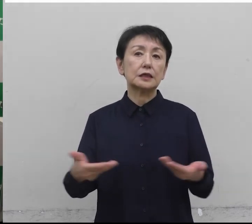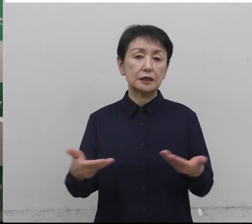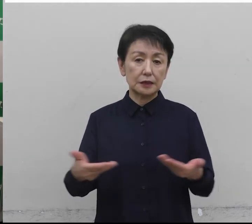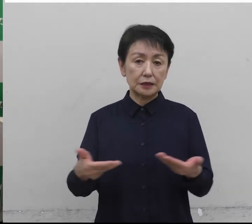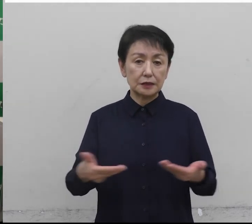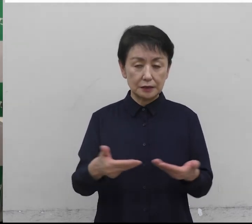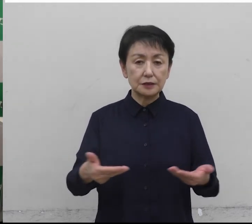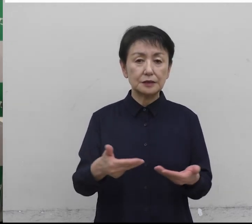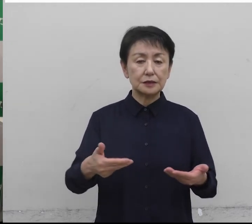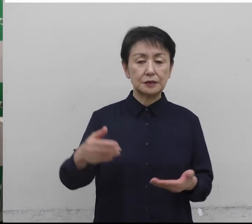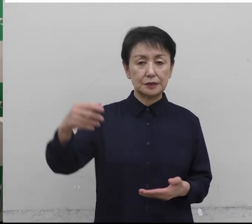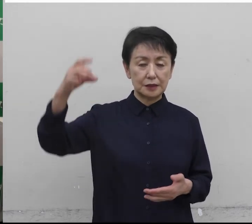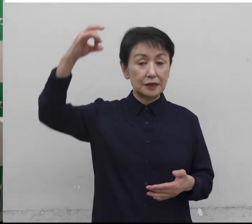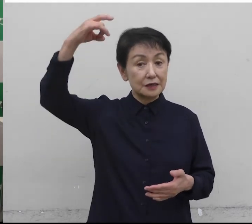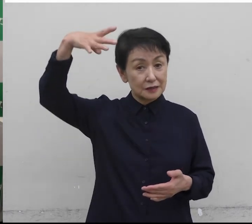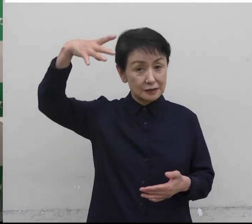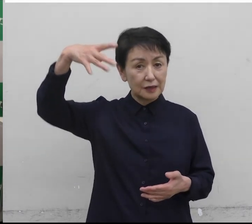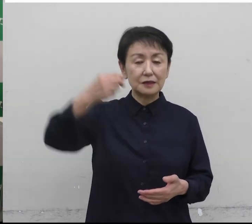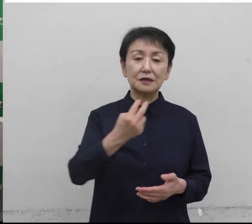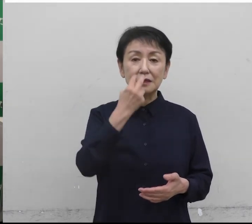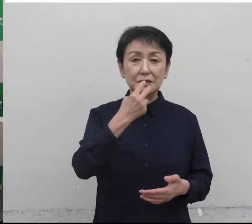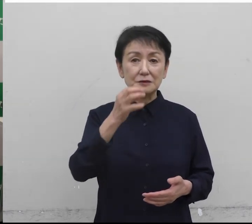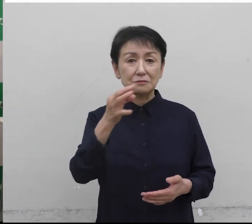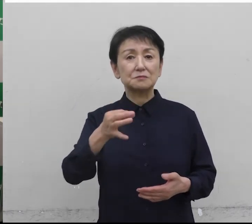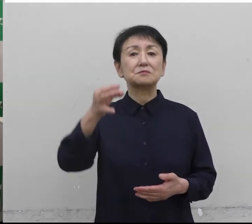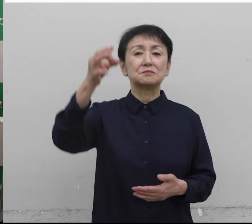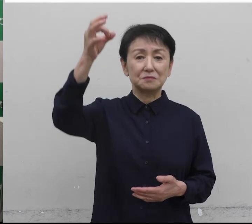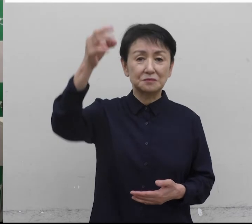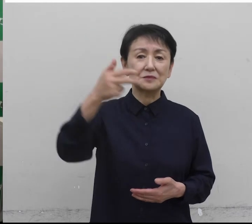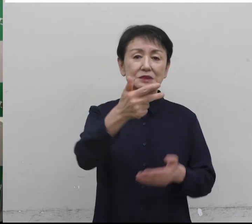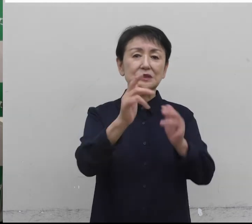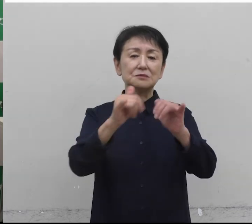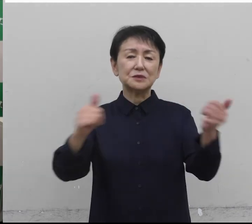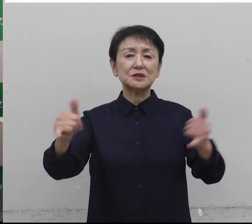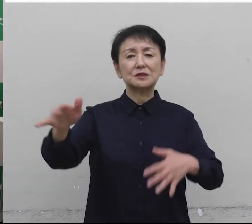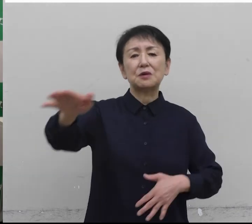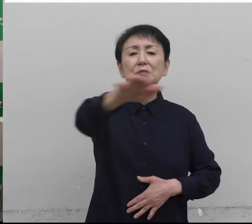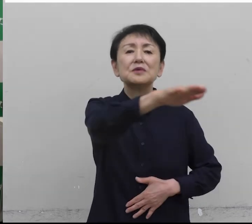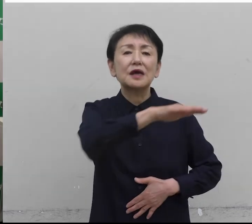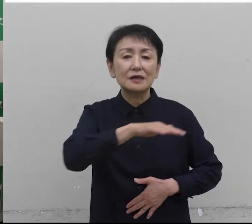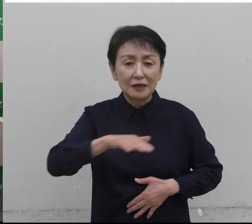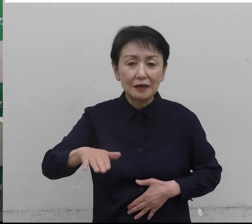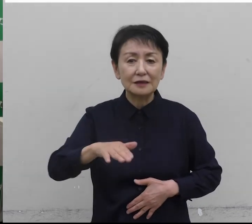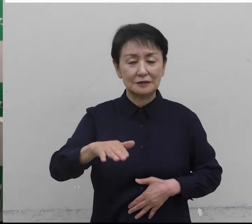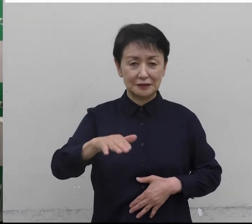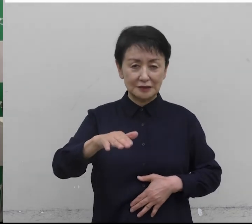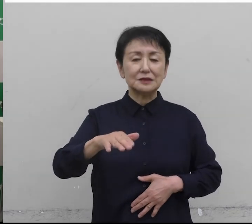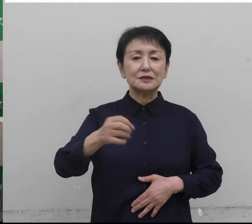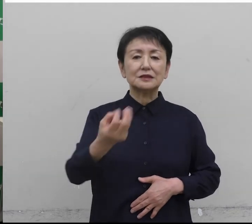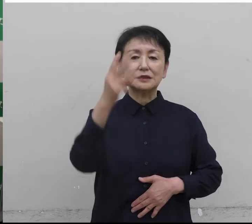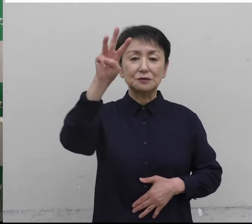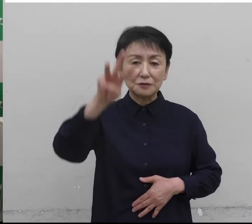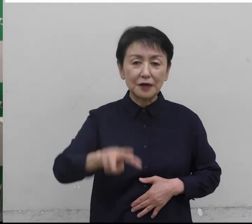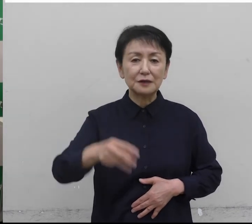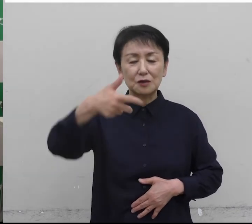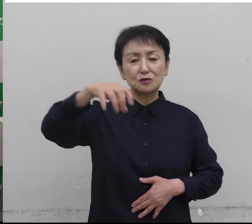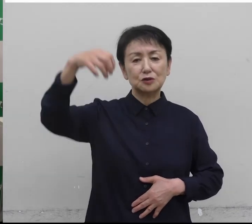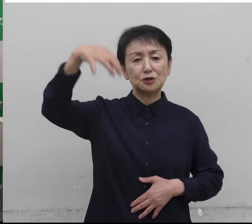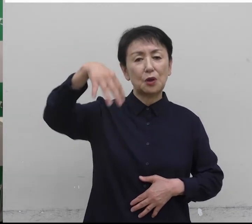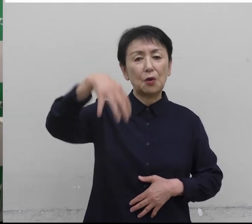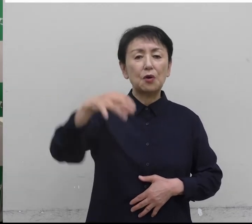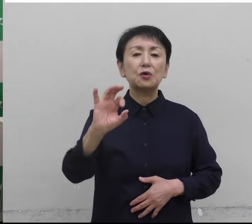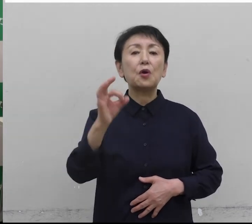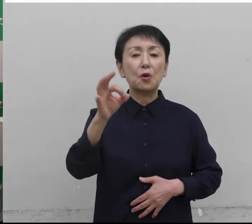影響を受ける市民事業者の皆様に対し、加入する水道料金の減免補助を行うことで広く支援することを目